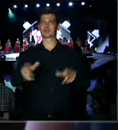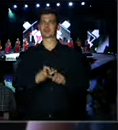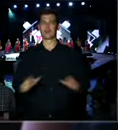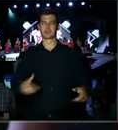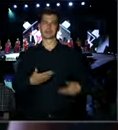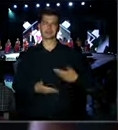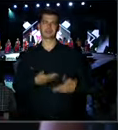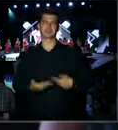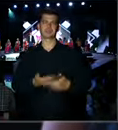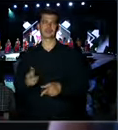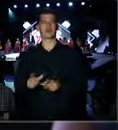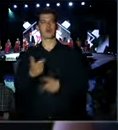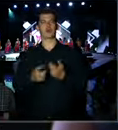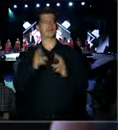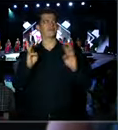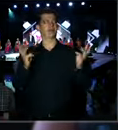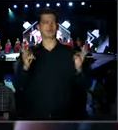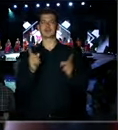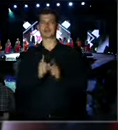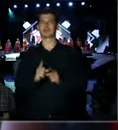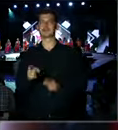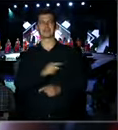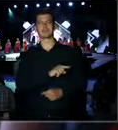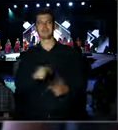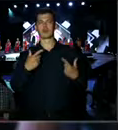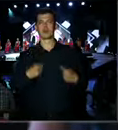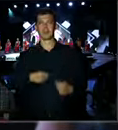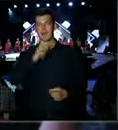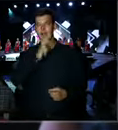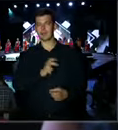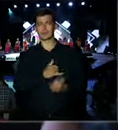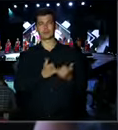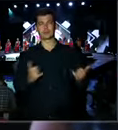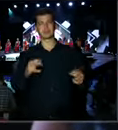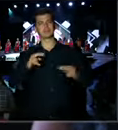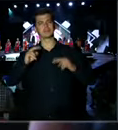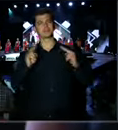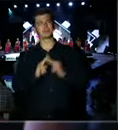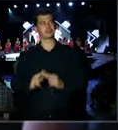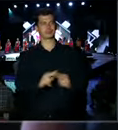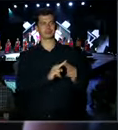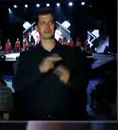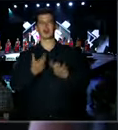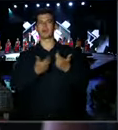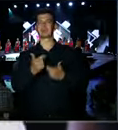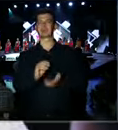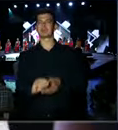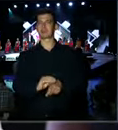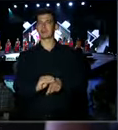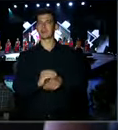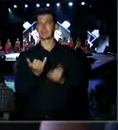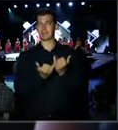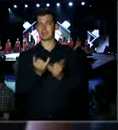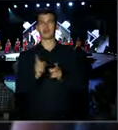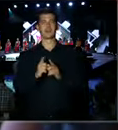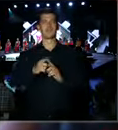czasu podczas tego warsztatu, kadra i pracownicy, na przygotowaniu materiałów w wersji papierowej, wideo